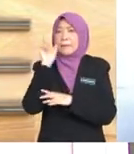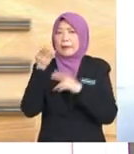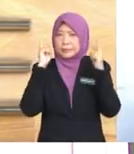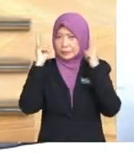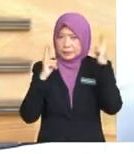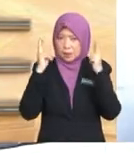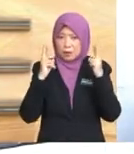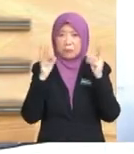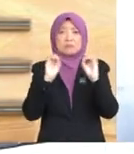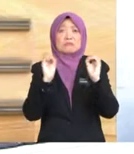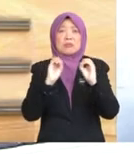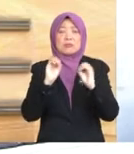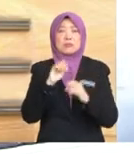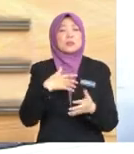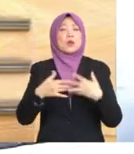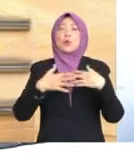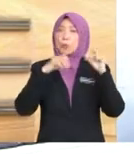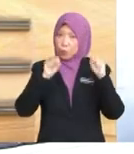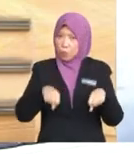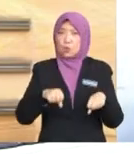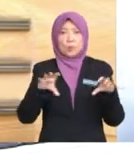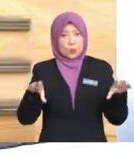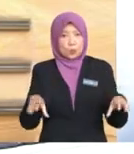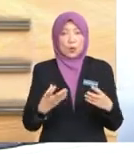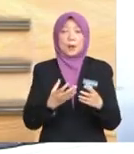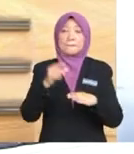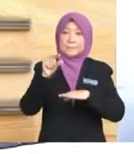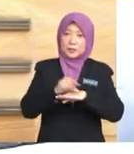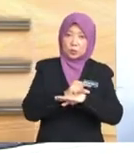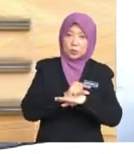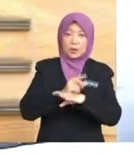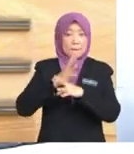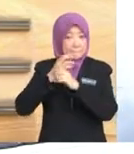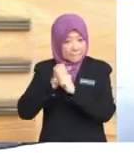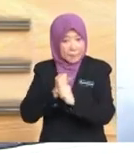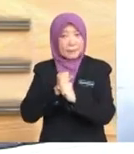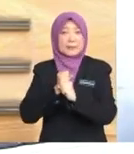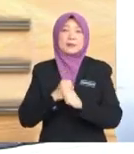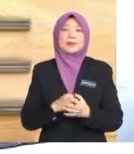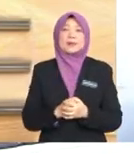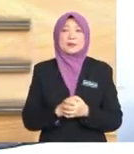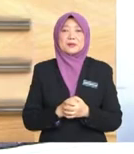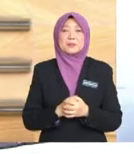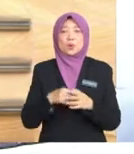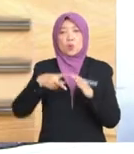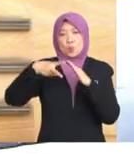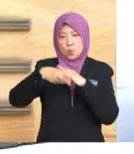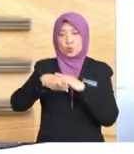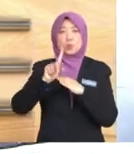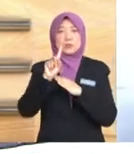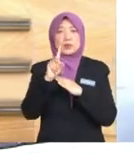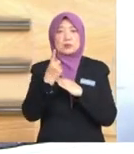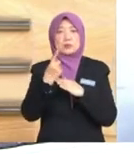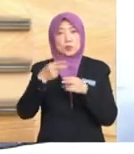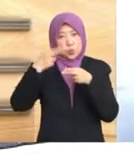nozzle, kita boleh aja buat hiasan ni menggunakan piping bag juga. Dan kita cuma perlu potong aja hujungnya.